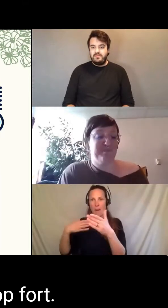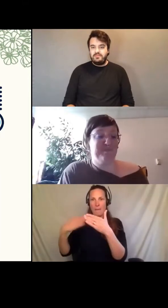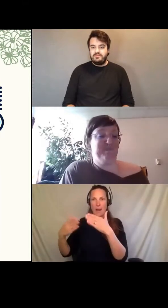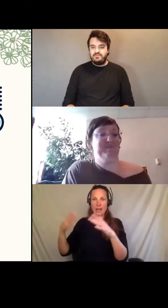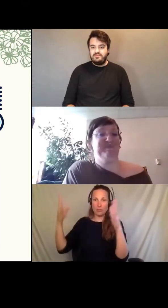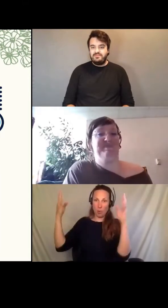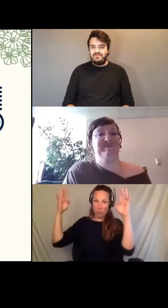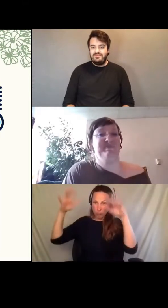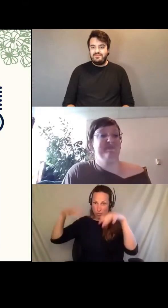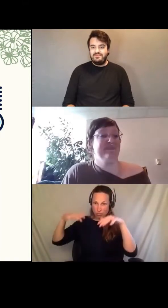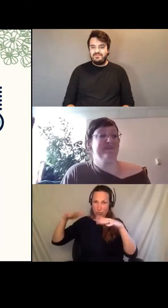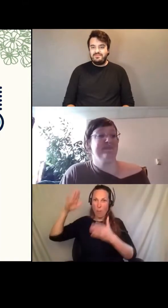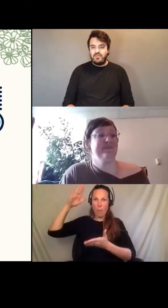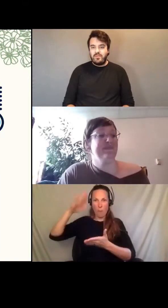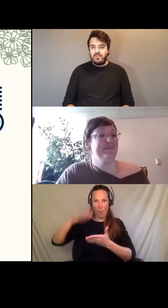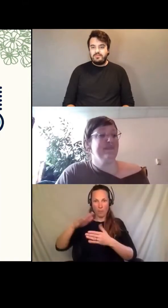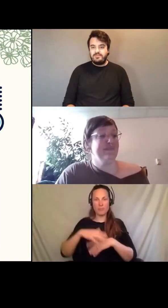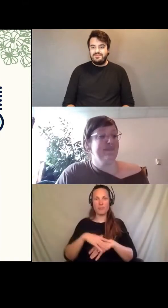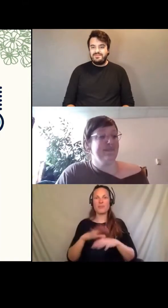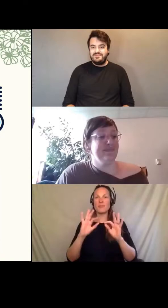fort.